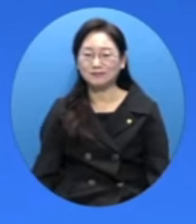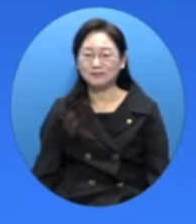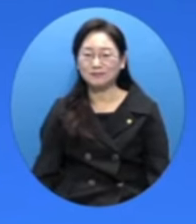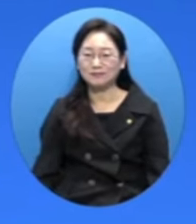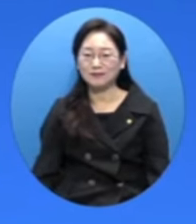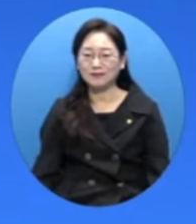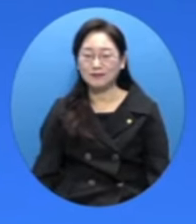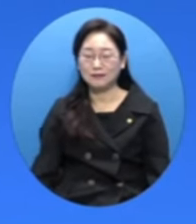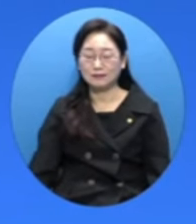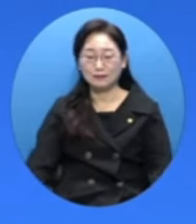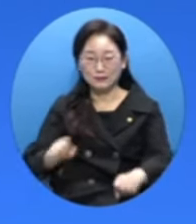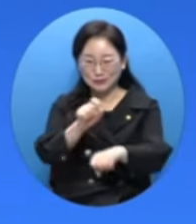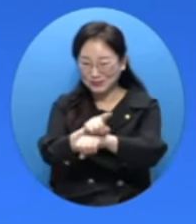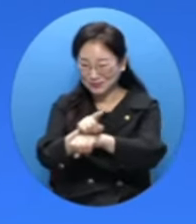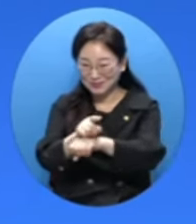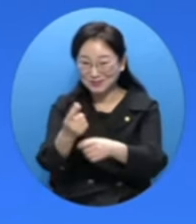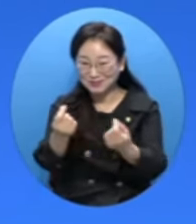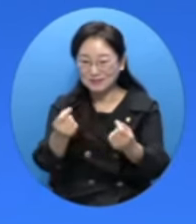성격이 그렇죠.